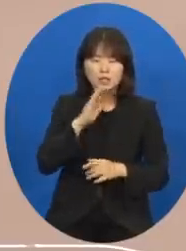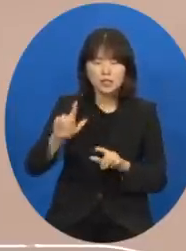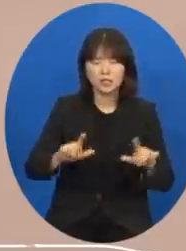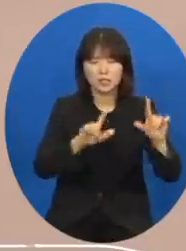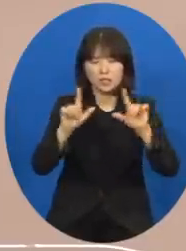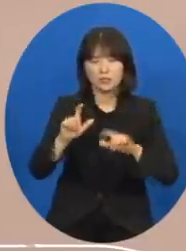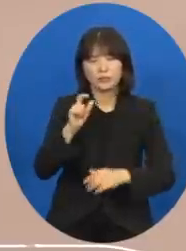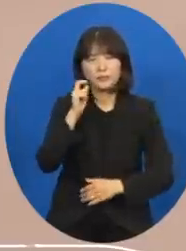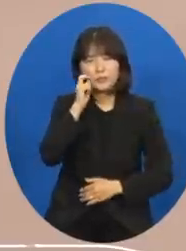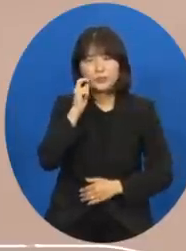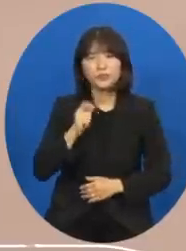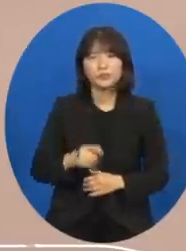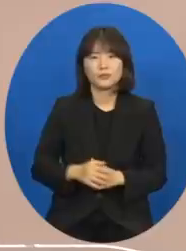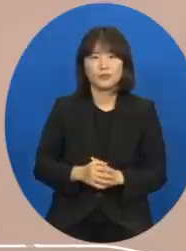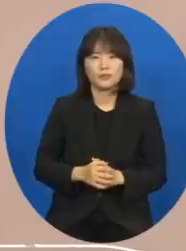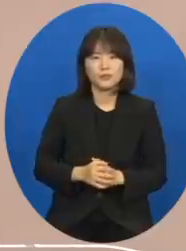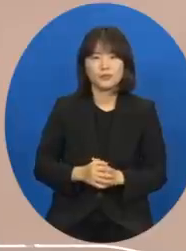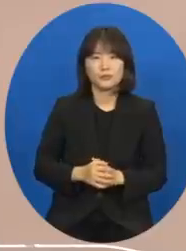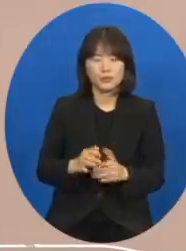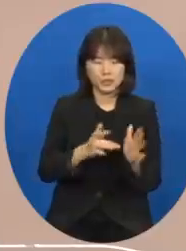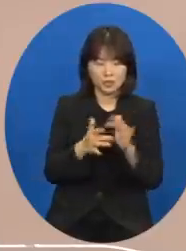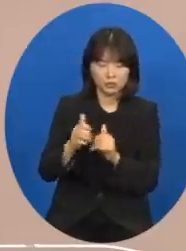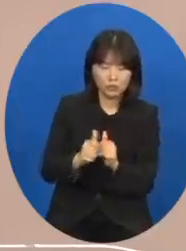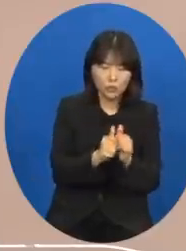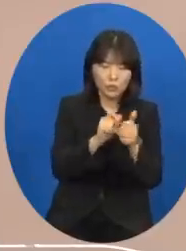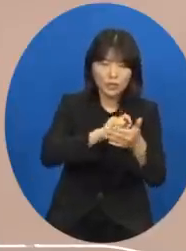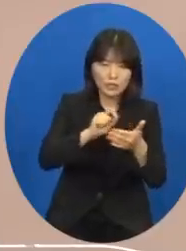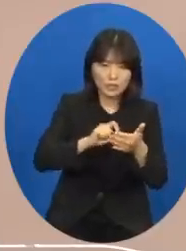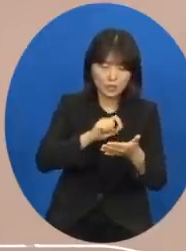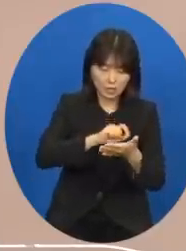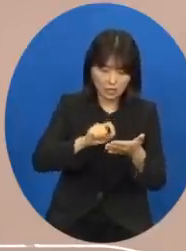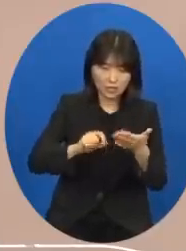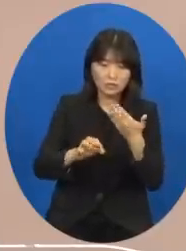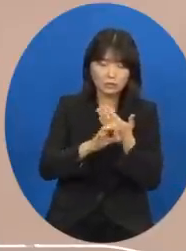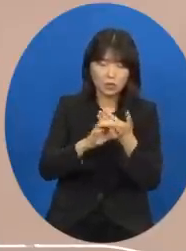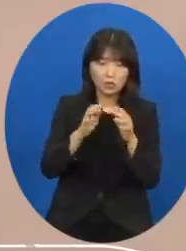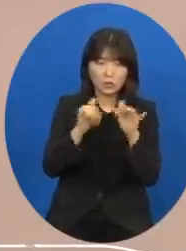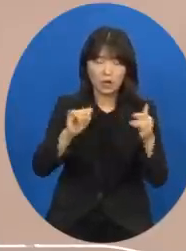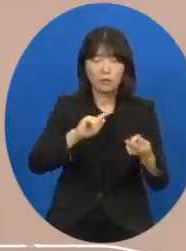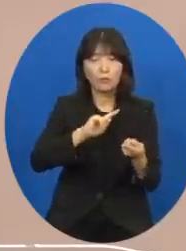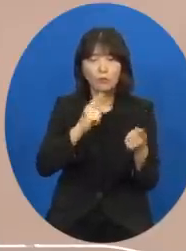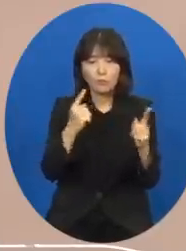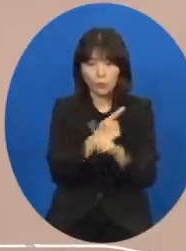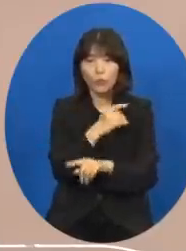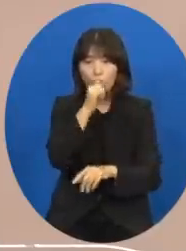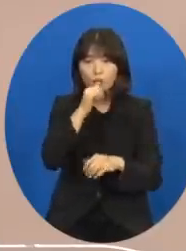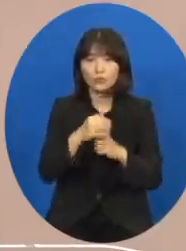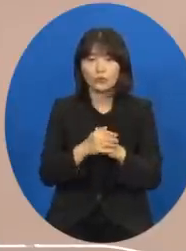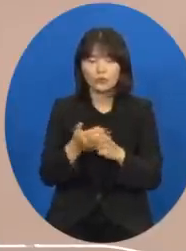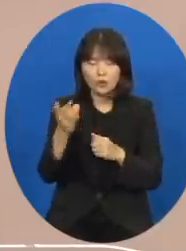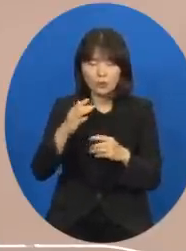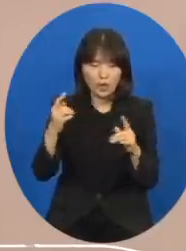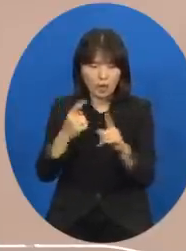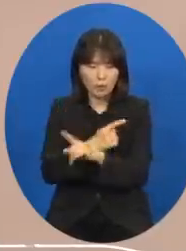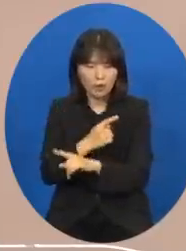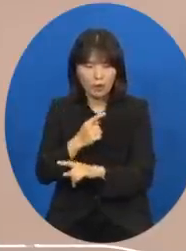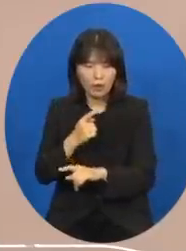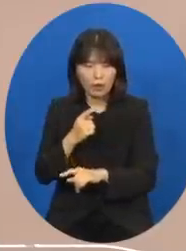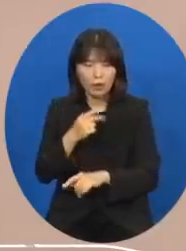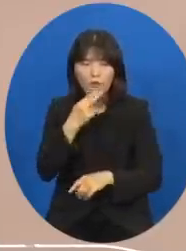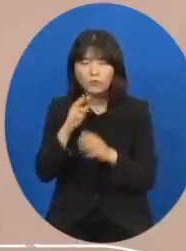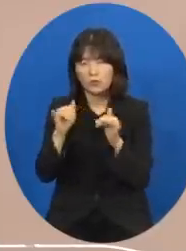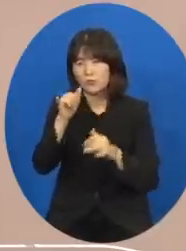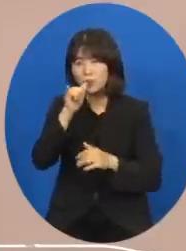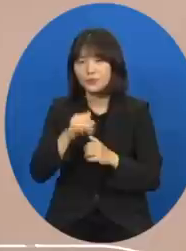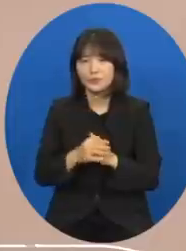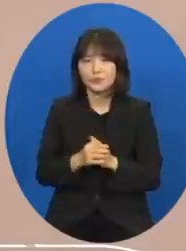거예요. 예수 동행일기를 쓰면 사람이 바뀌더라고요. 그런데 안 바뀌는 사람들이 있어요.